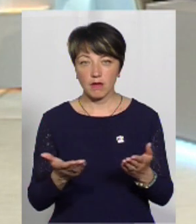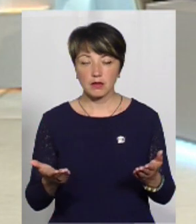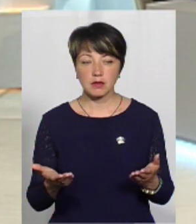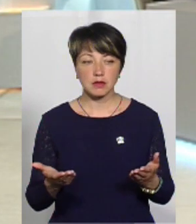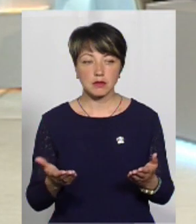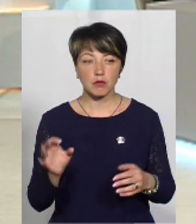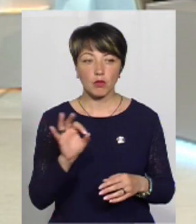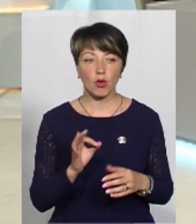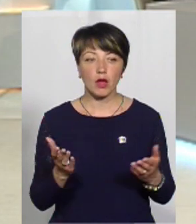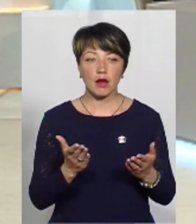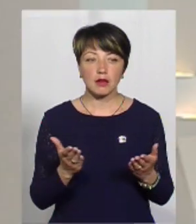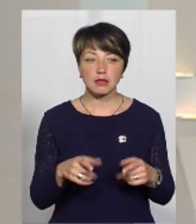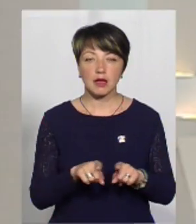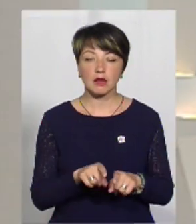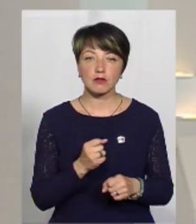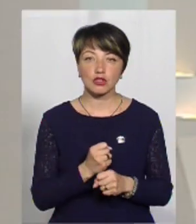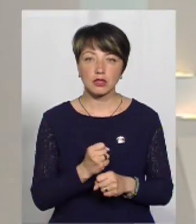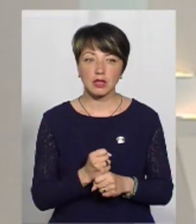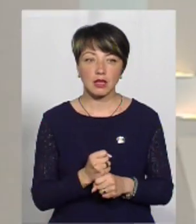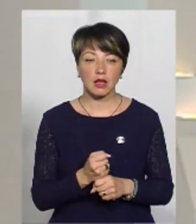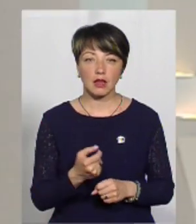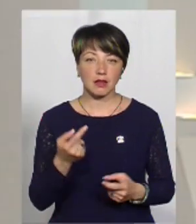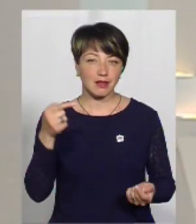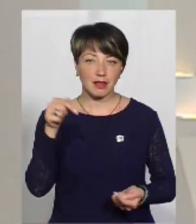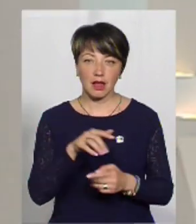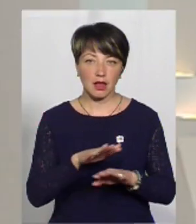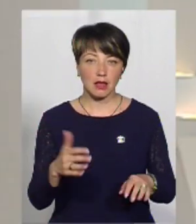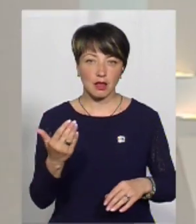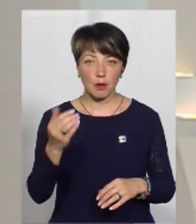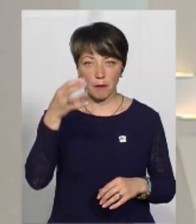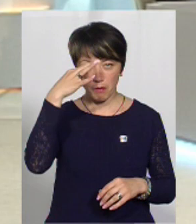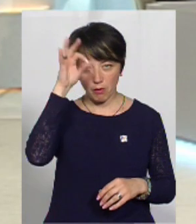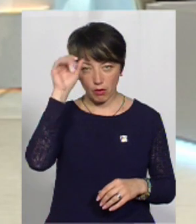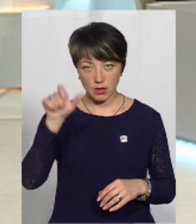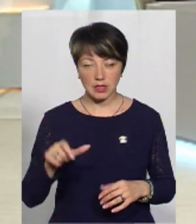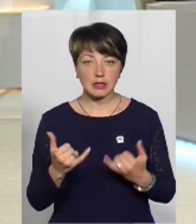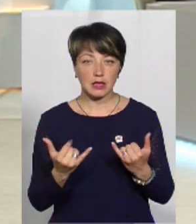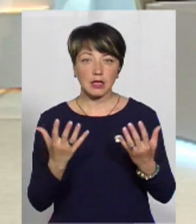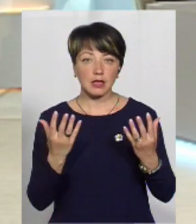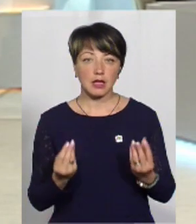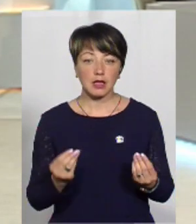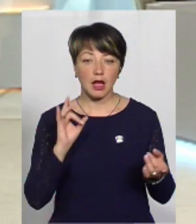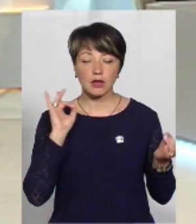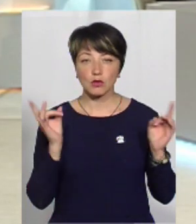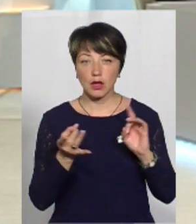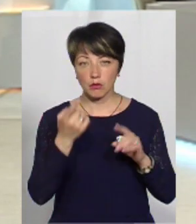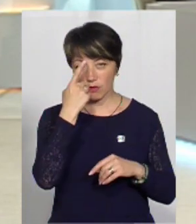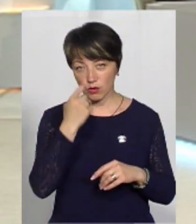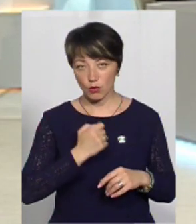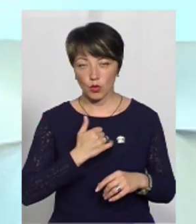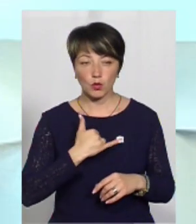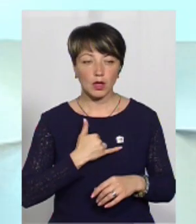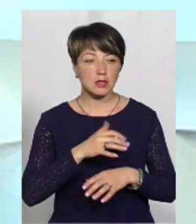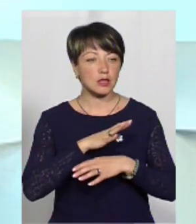вас про якісь такі вчинки, які негідні поліцейського? Ну, на даний момент таких якихось резонансних повідомлень у